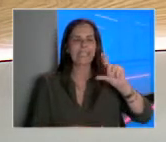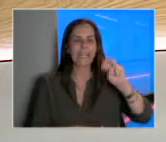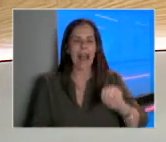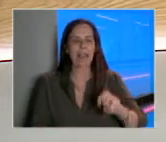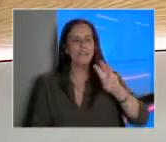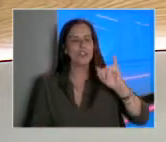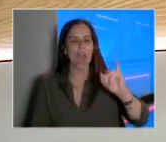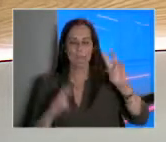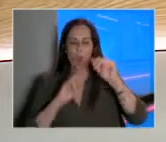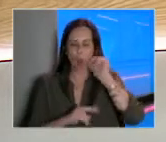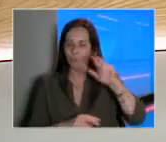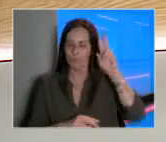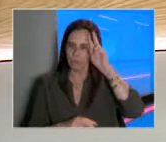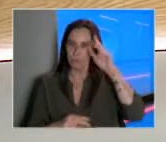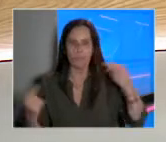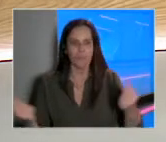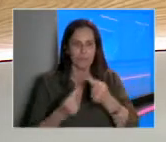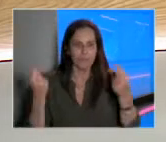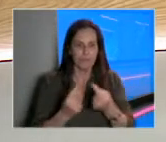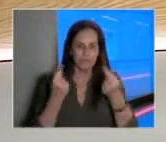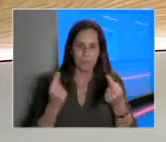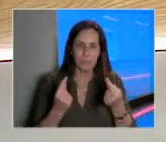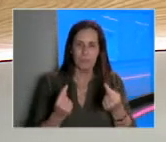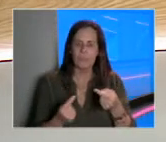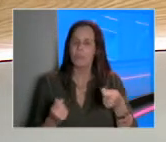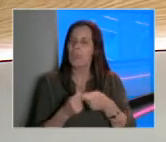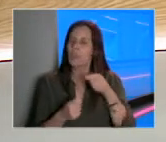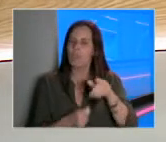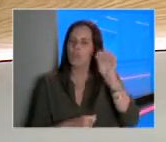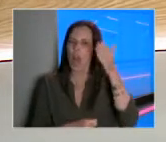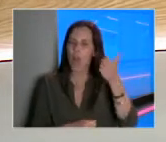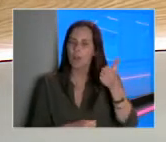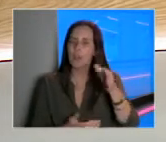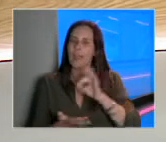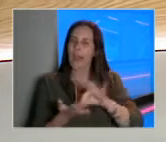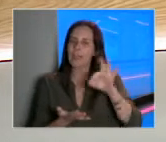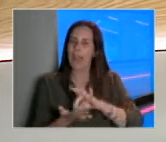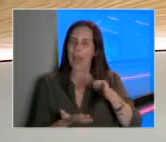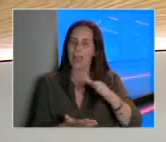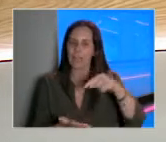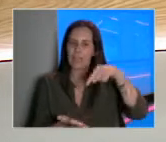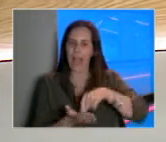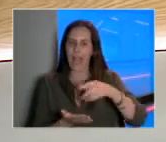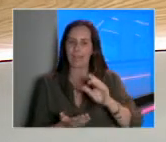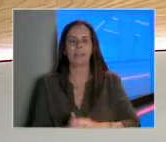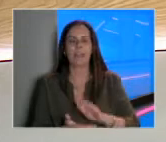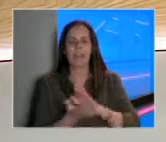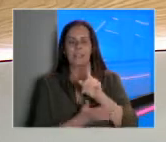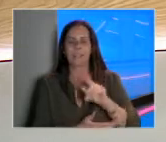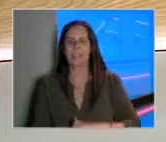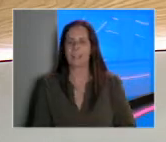שי מכחול לבן, להתנגח ראש בראש. בעניין הזה אנחנו אומרים שלום לכתב הפרלמנטרי של כאן 11, זאב קם. ערב טוב